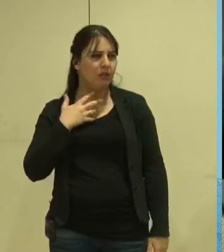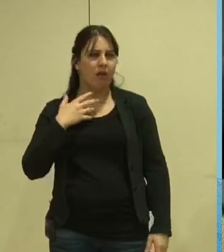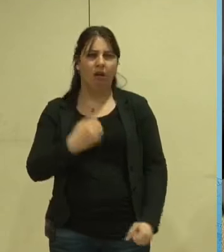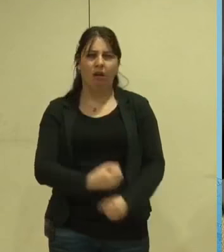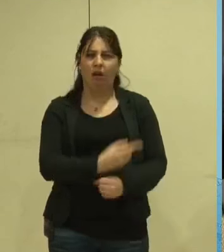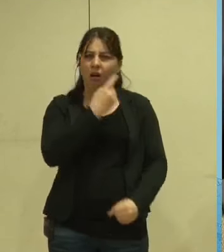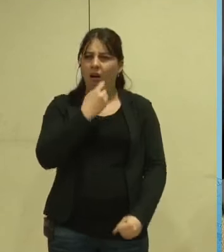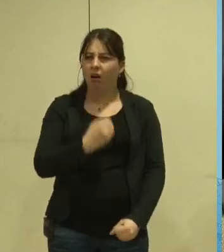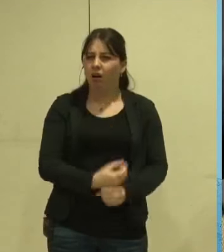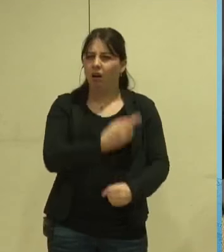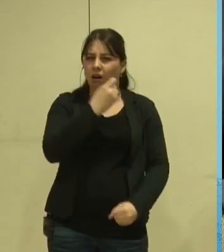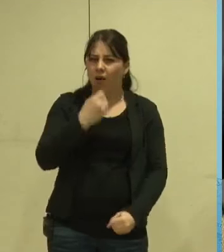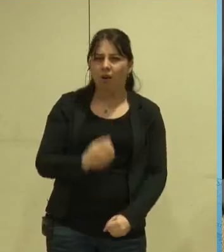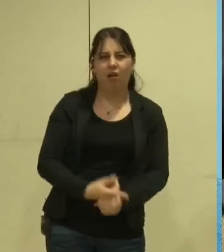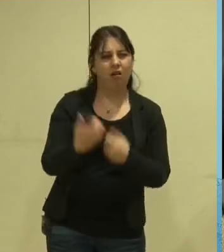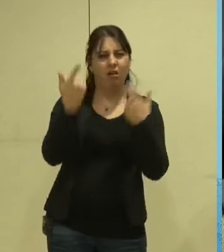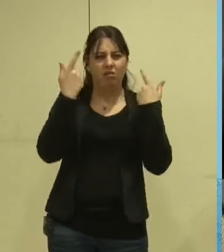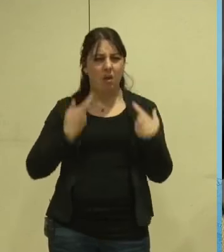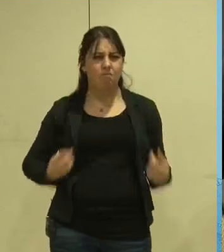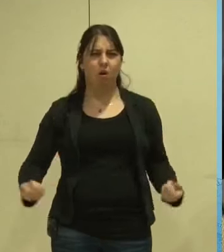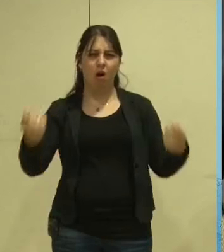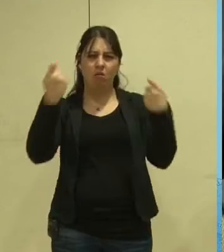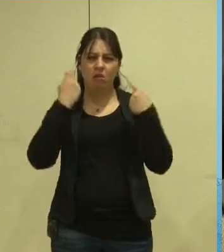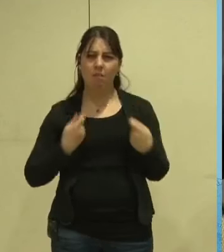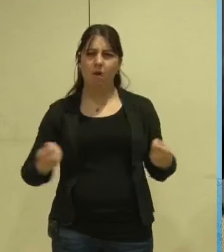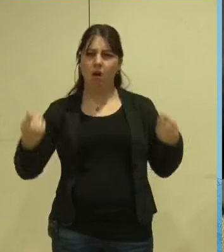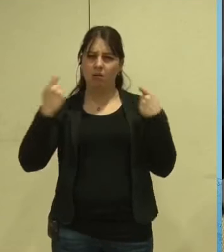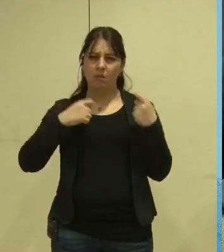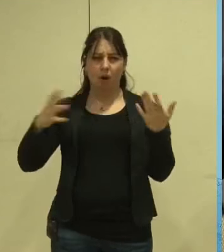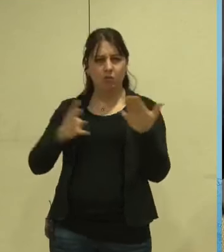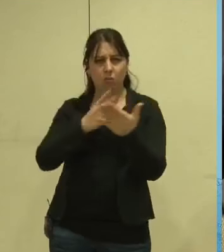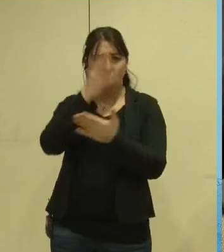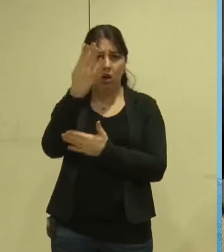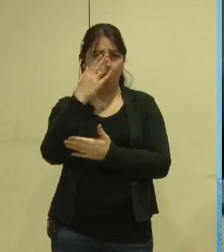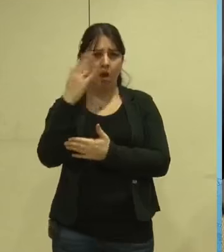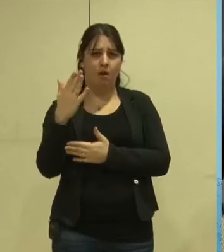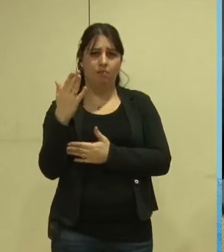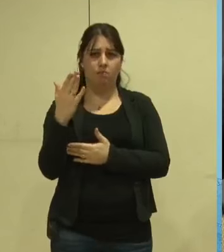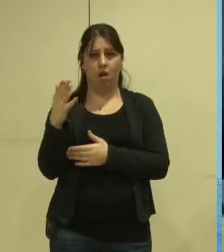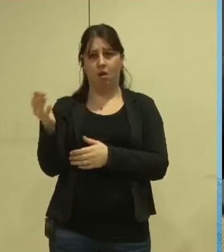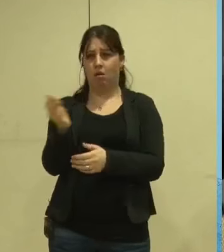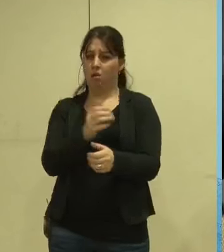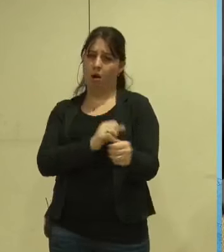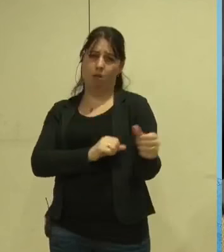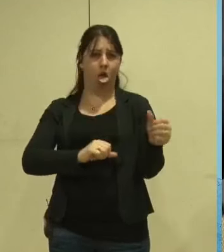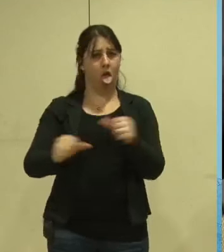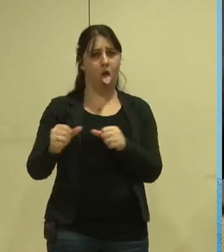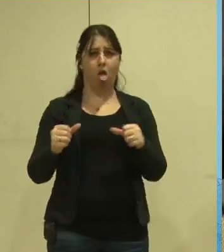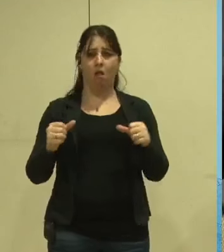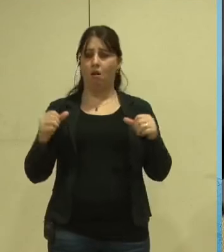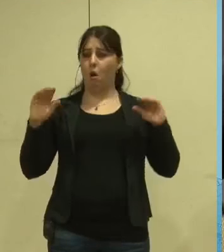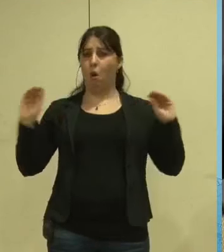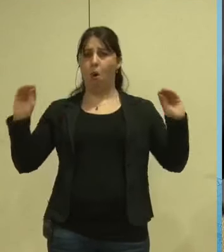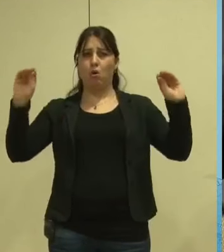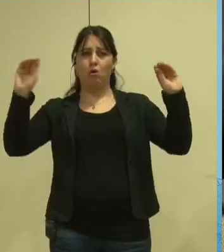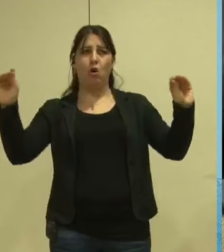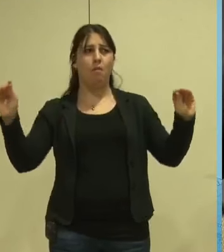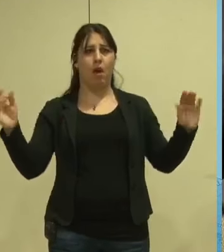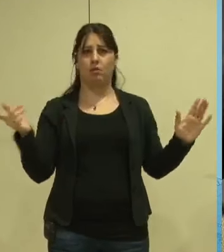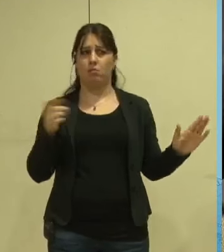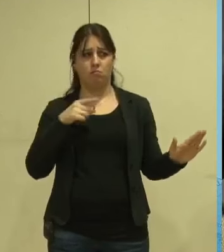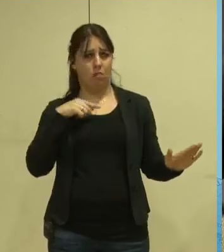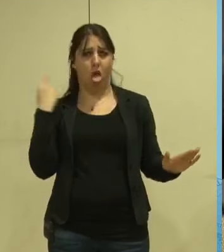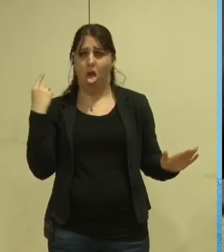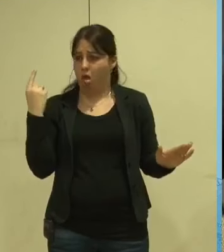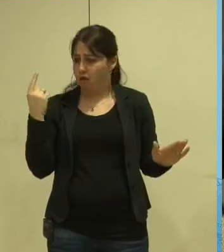mettre autant d'argent public dans un projet qui coûtera tant au commerce du centre-ville, parce que la question du coût de ce projet